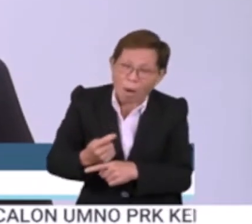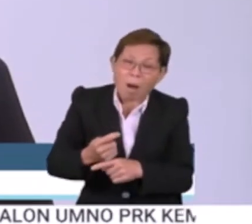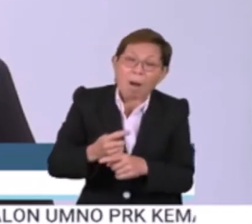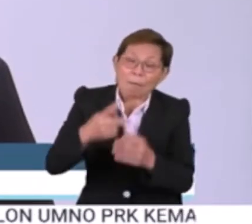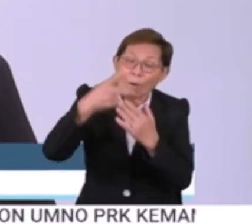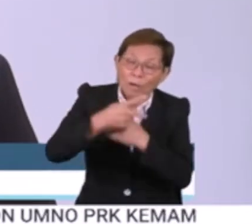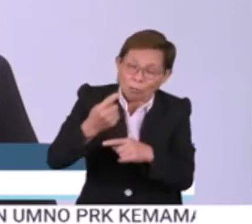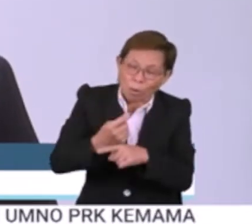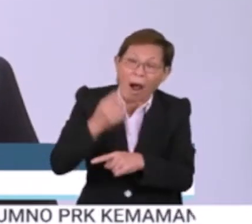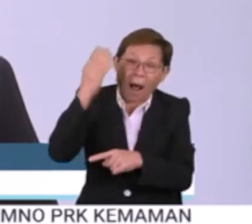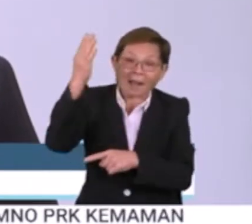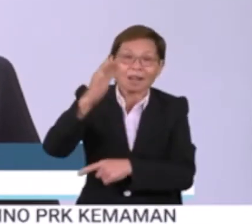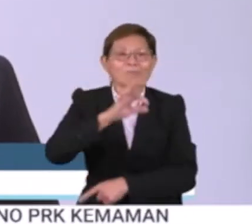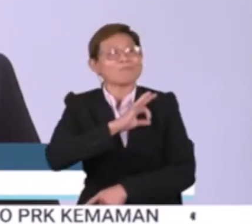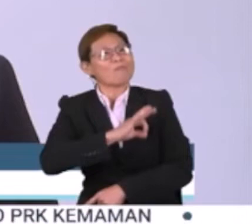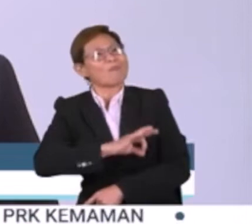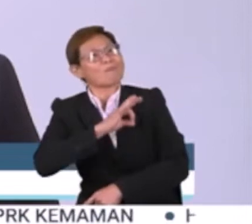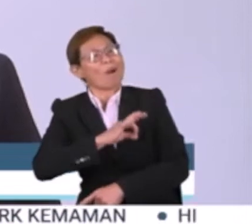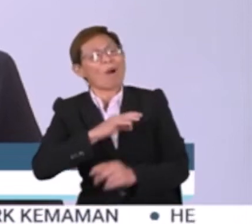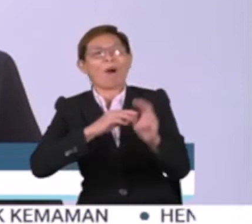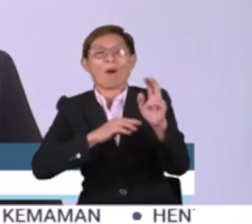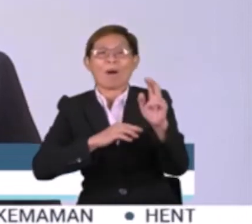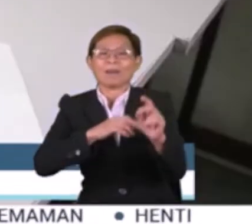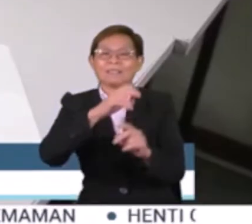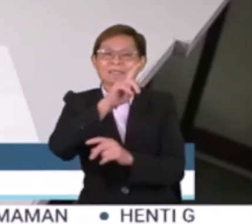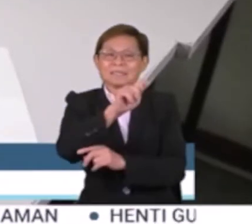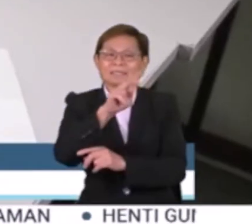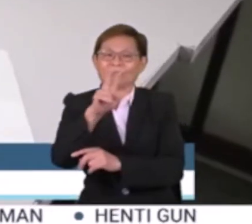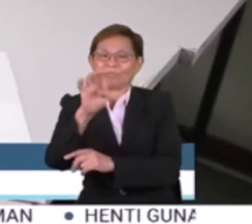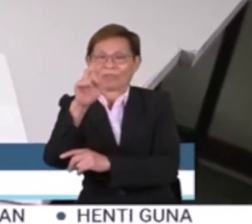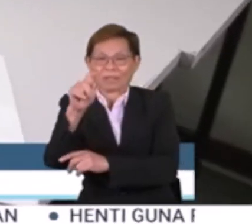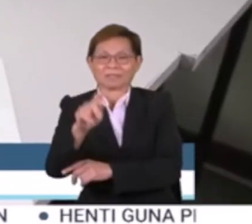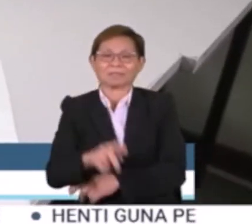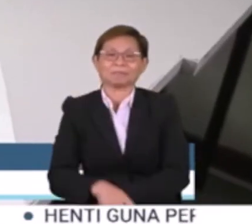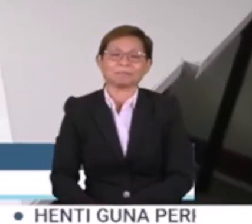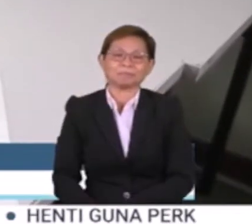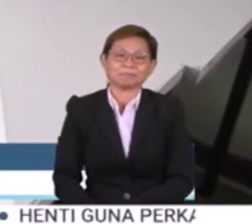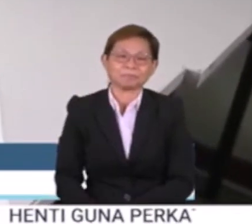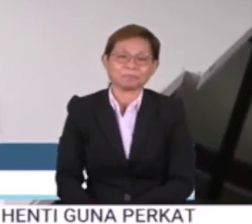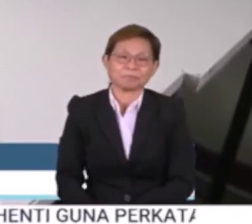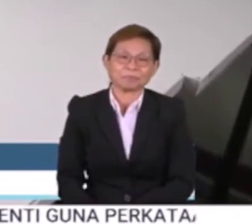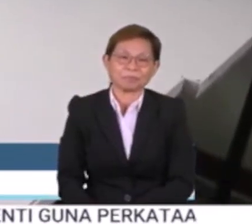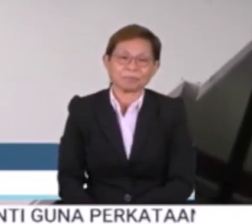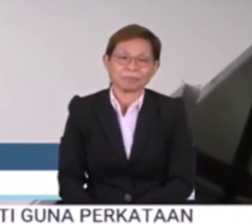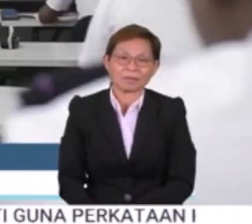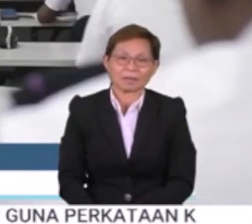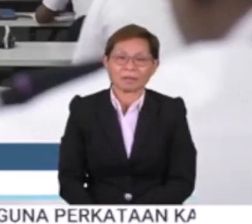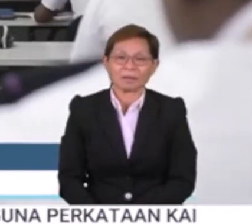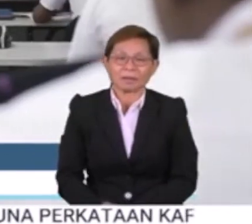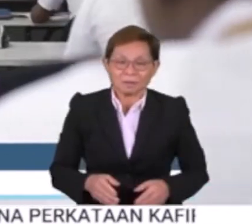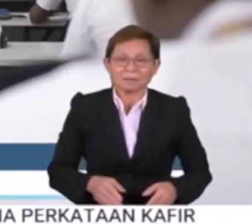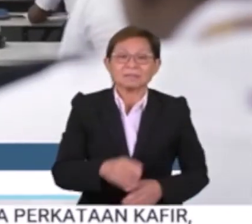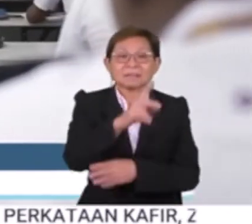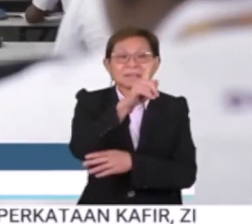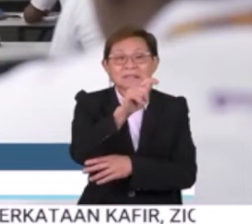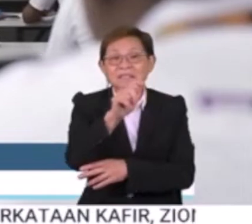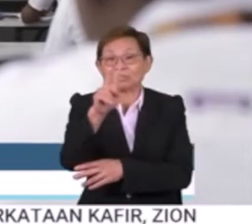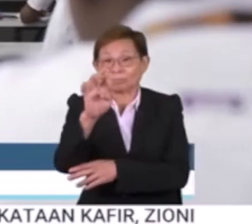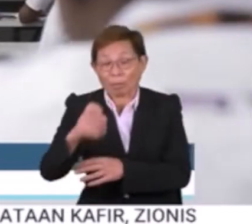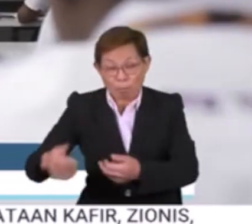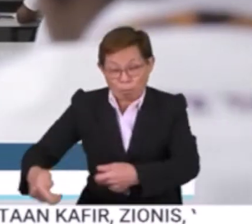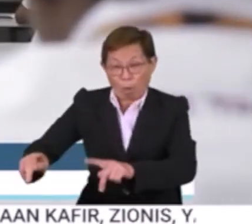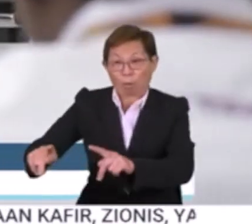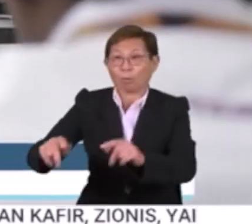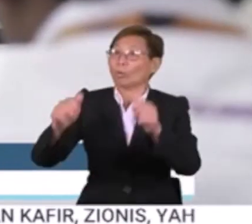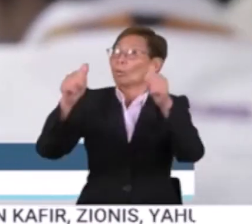memberikan satu nilai tambah kepada program tvet itu sendiri menurut beliau laluan tvet memberikan peluang yang cerah